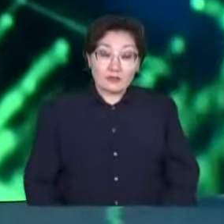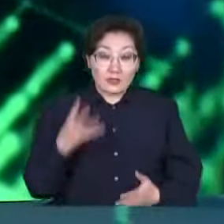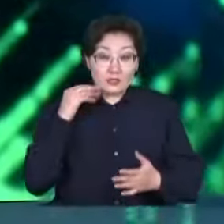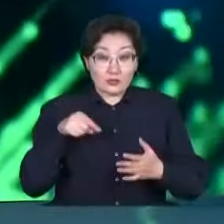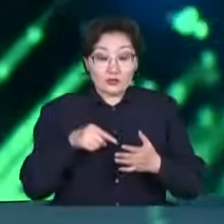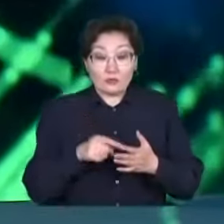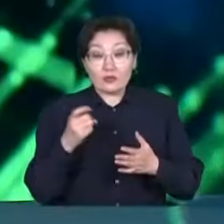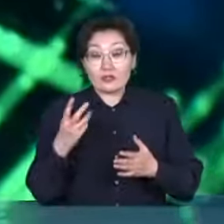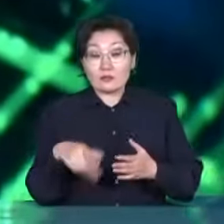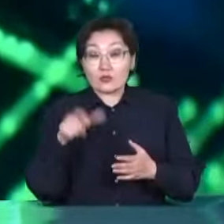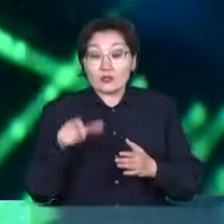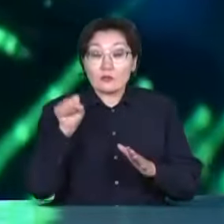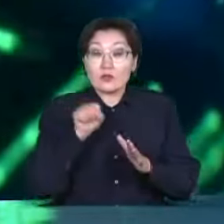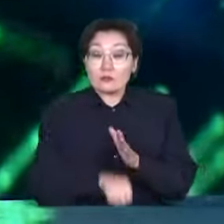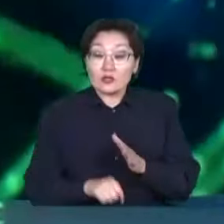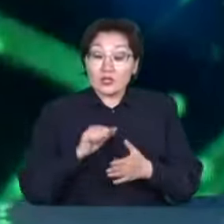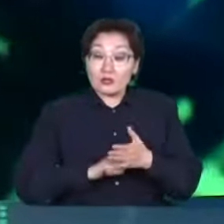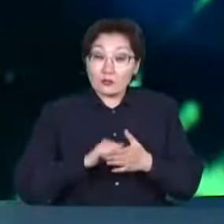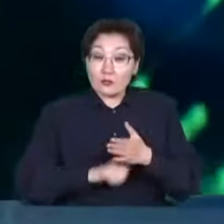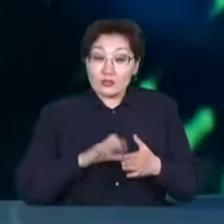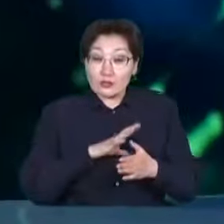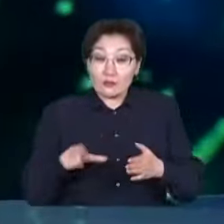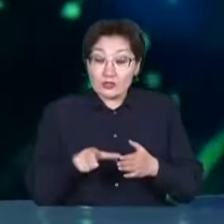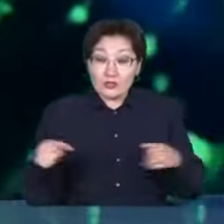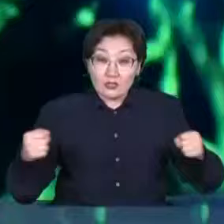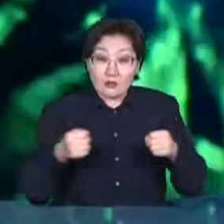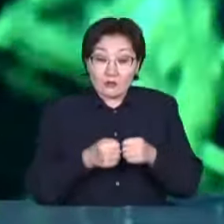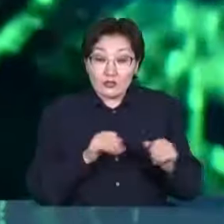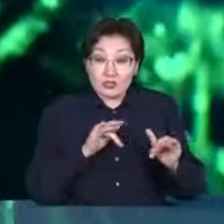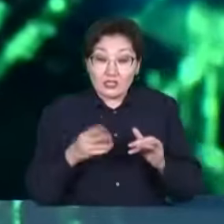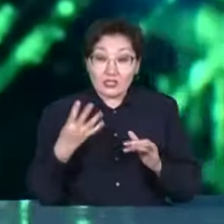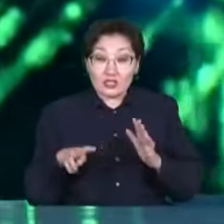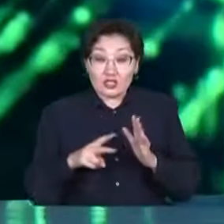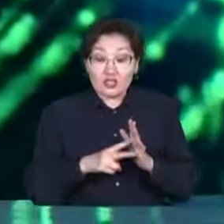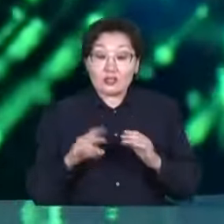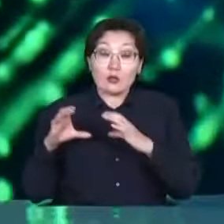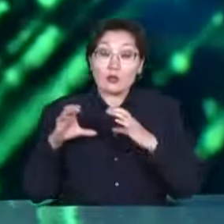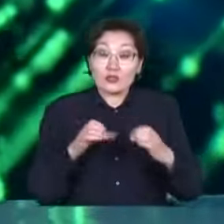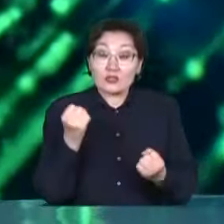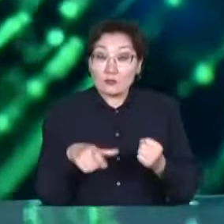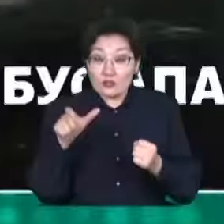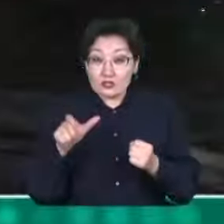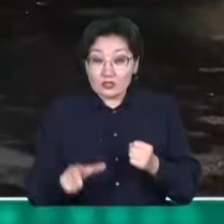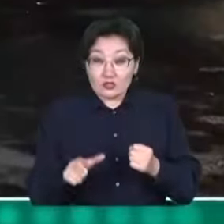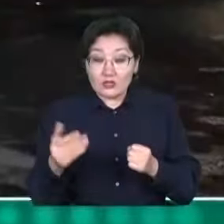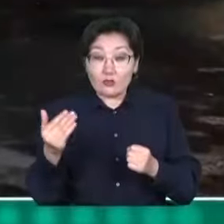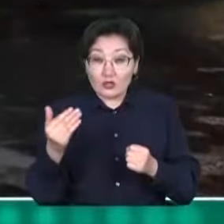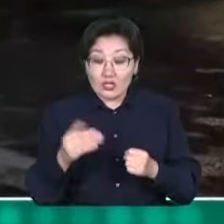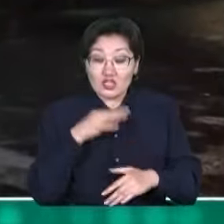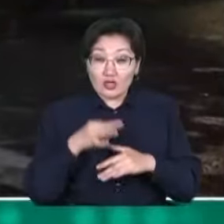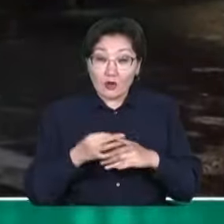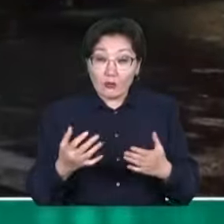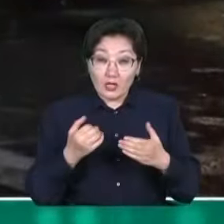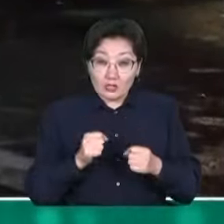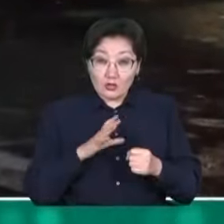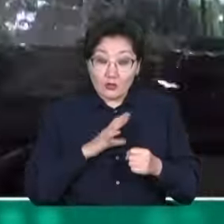Алматыда бірнеше адамның өліміне себеп болған жол апаты ісі бойынша 47-ші автобустың жүргізушісінен жәбірленуші ретінде жауап